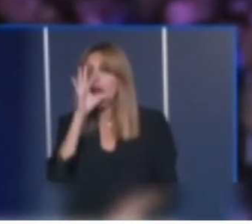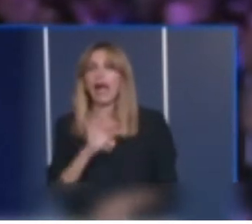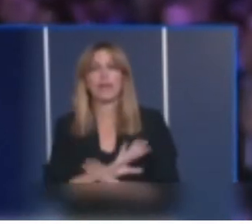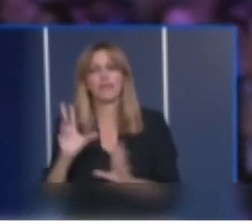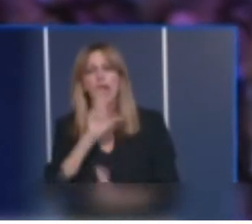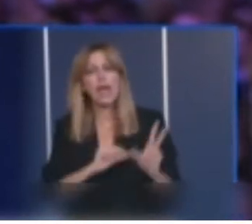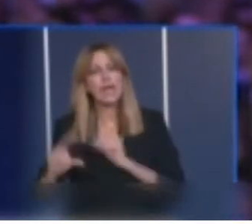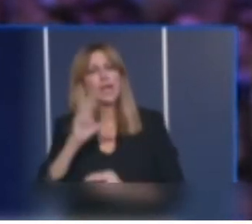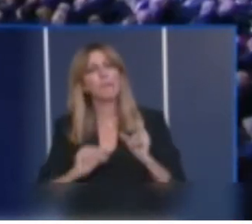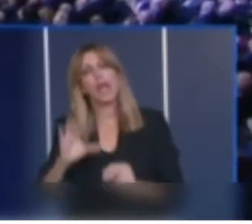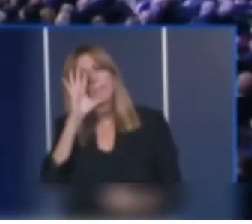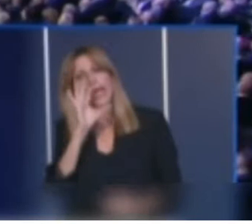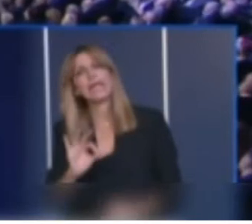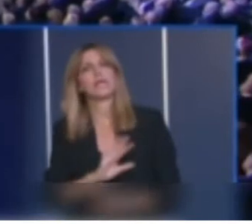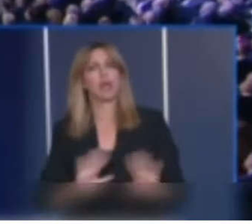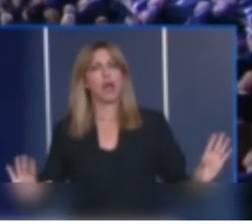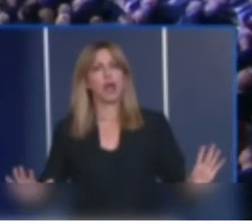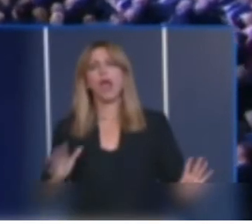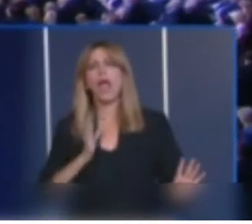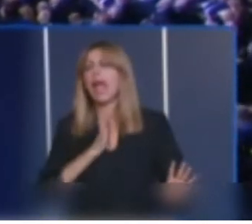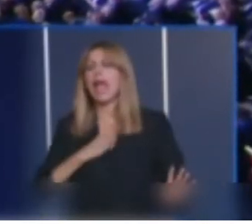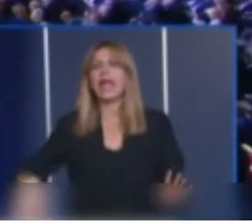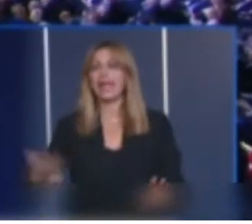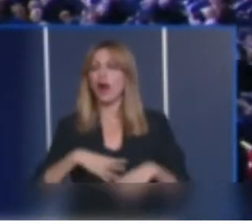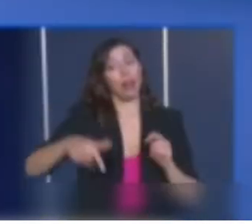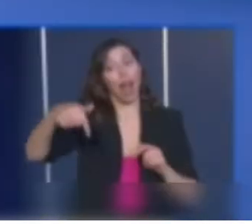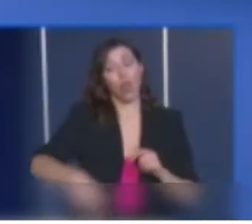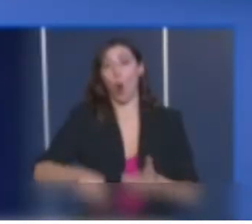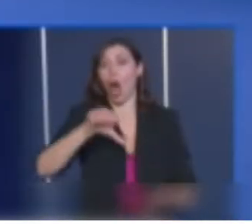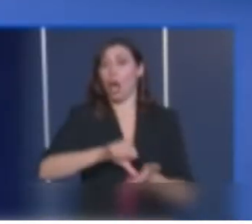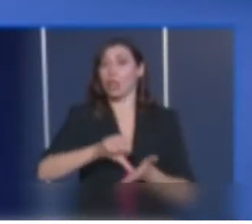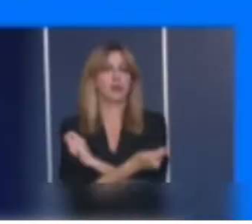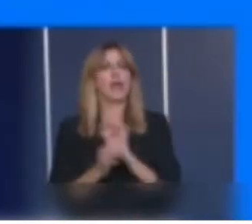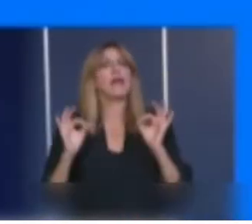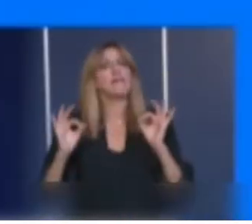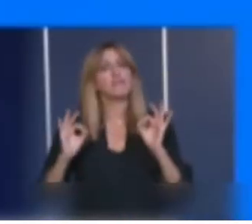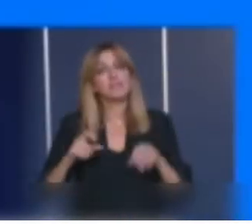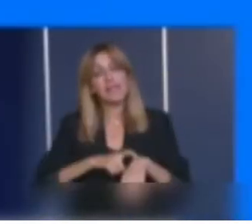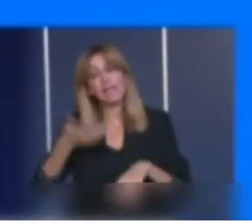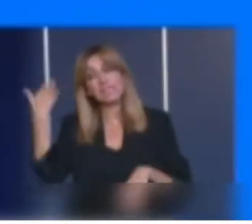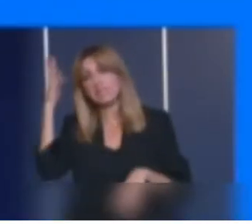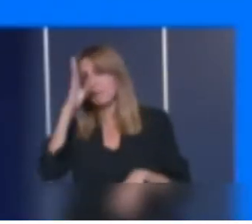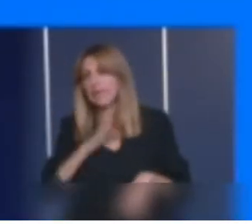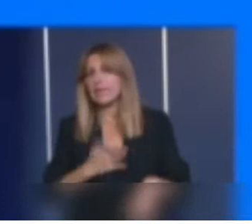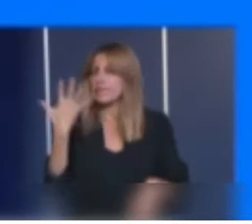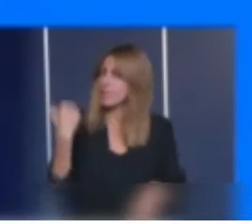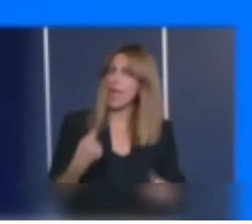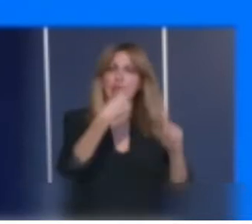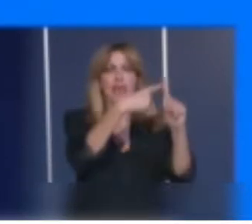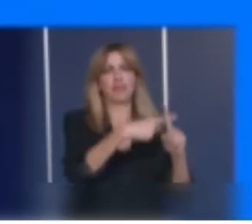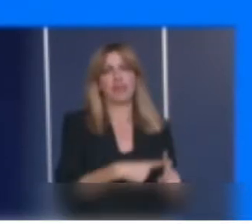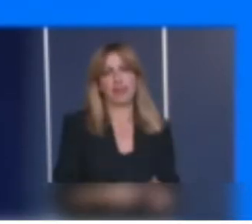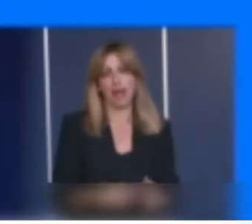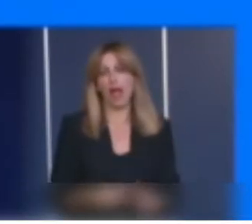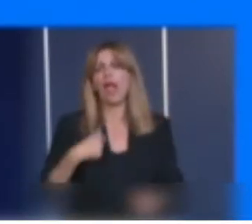έκανε εκτενείς αναφορές στη σύζευξη πολιτικού φιλελευθερισμού και κοινωνικής αλληλεγγύης αλλά και στα εθνικά θέματα. Ελλάδα από την αρχή, όχι όμως από το